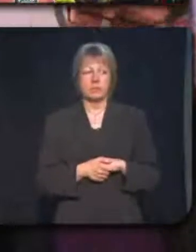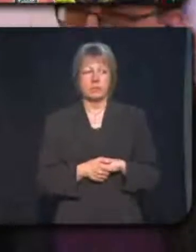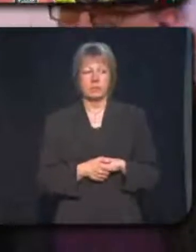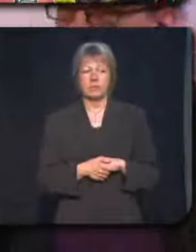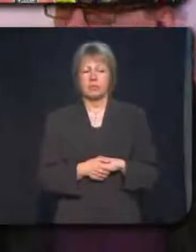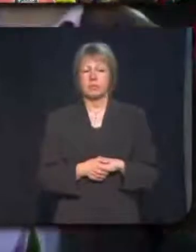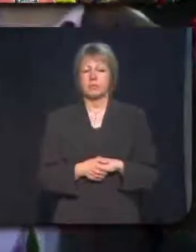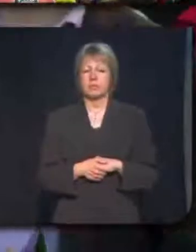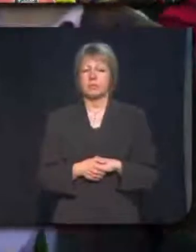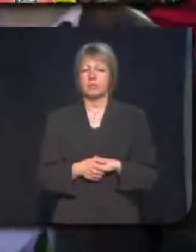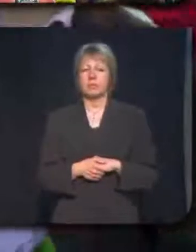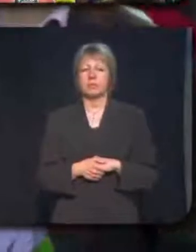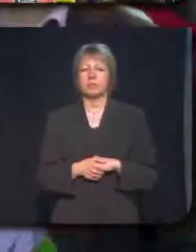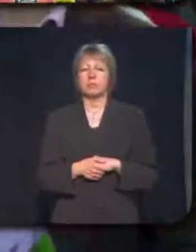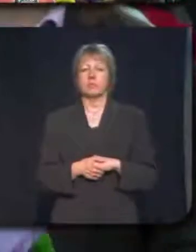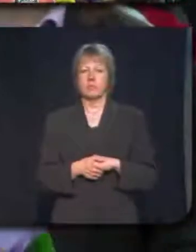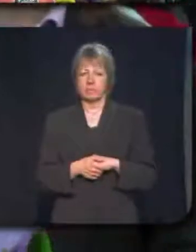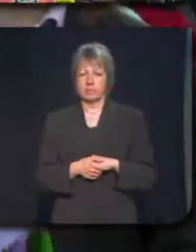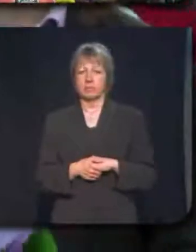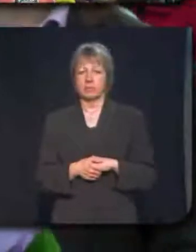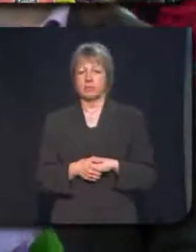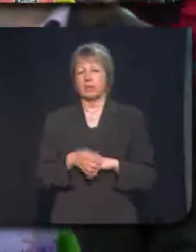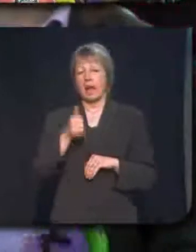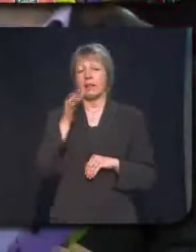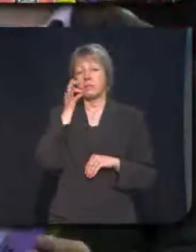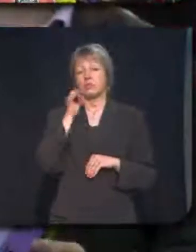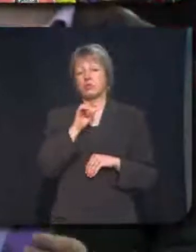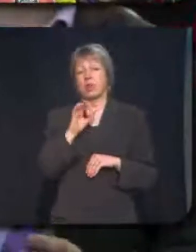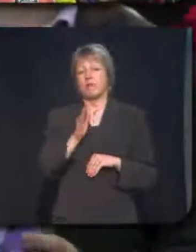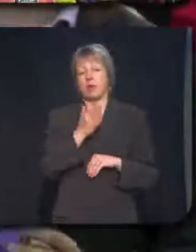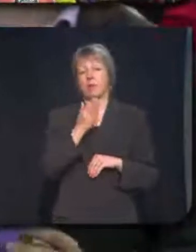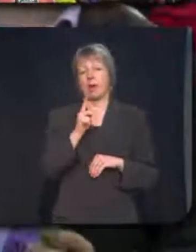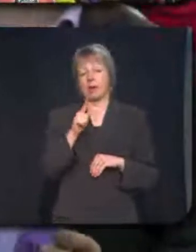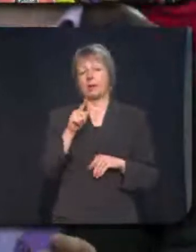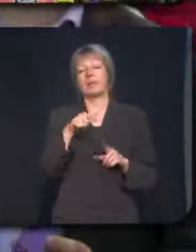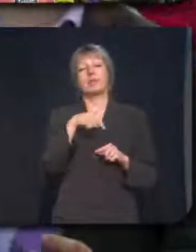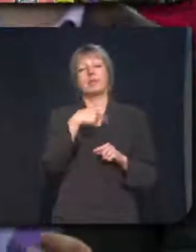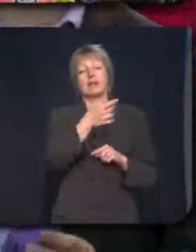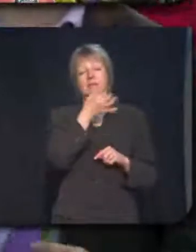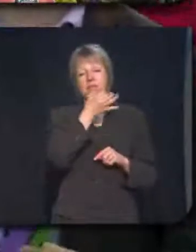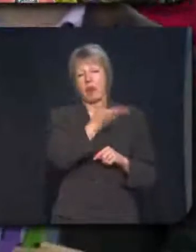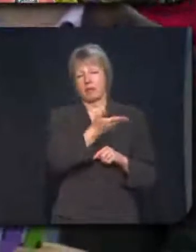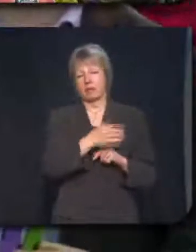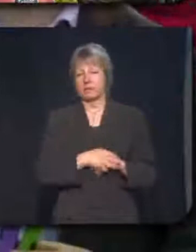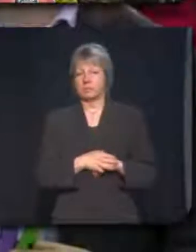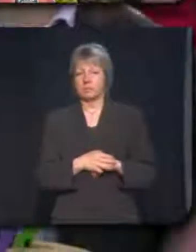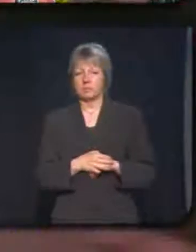Minute da oben zu achten die ist nämlich ziemlich schnell rum so nächste Frage bitte